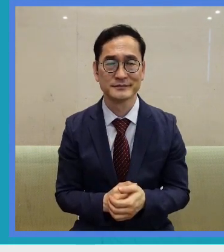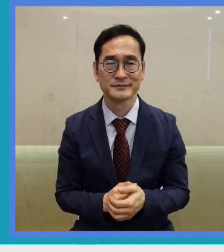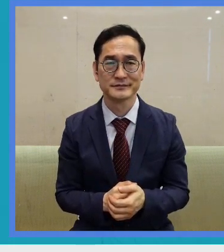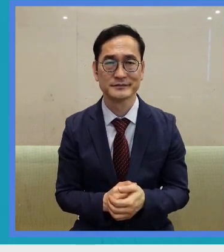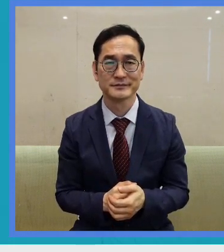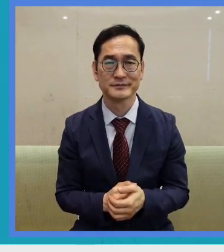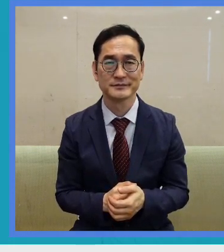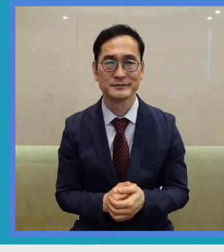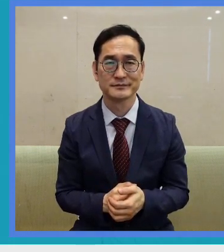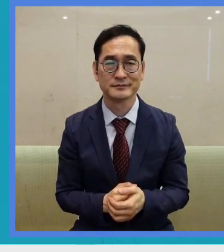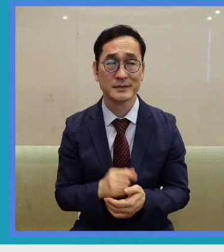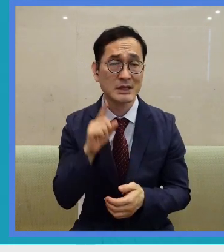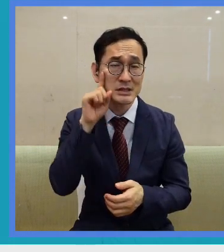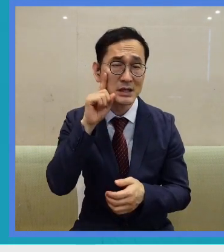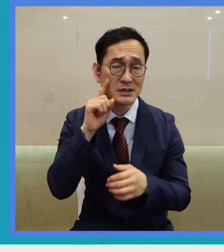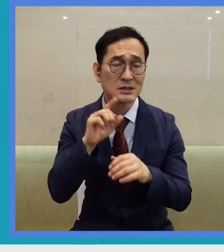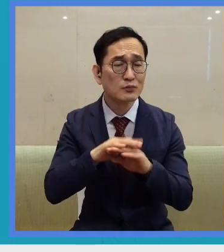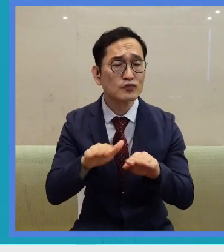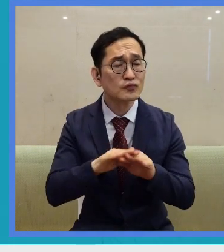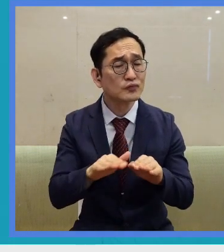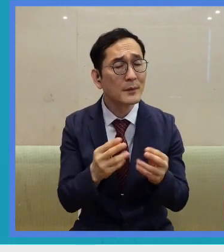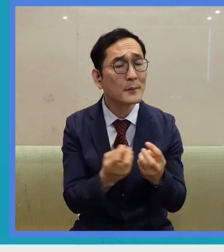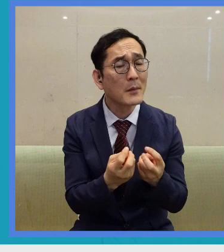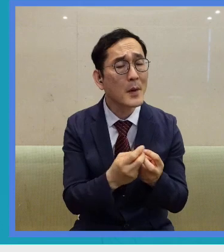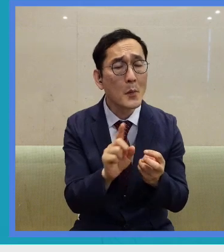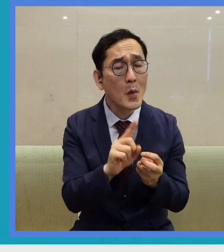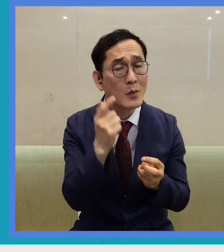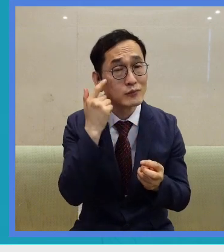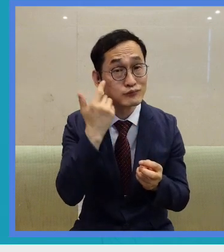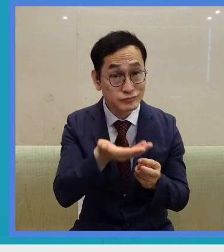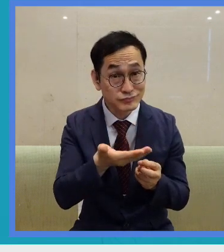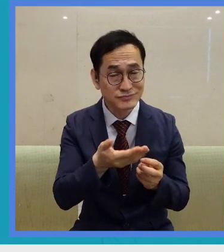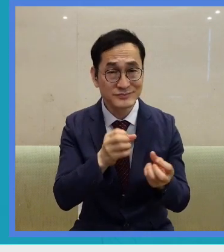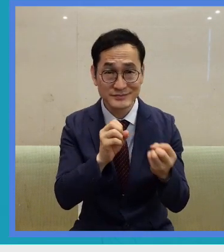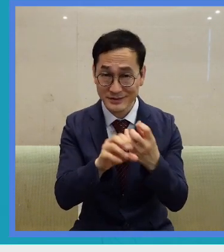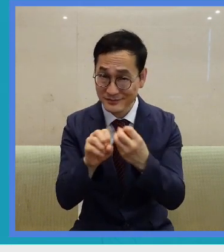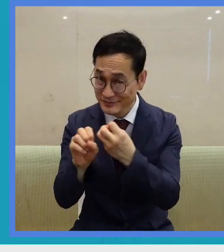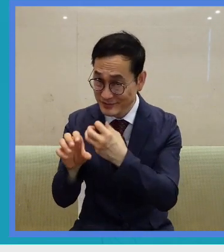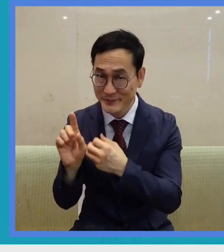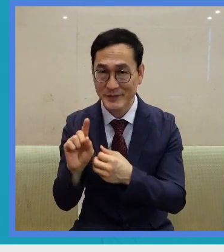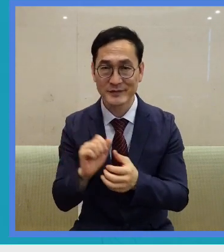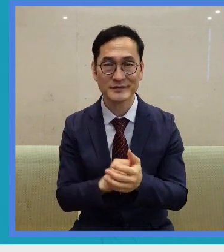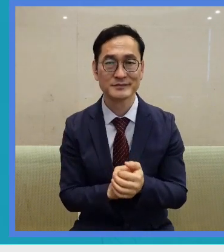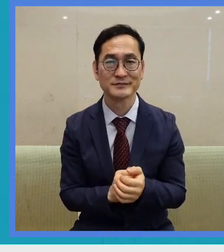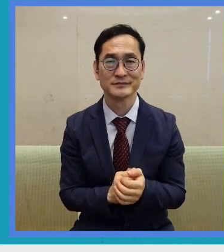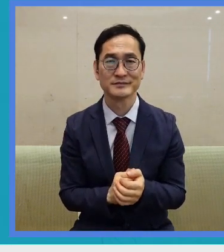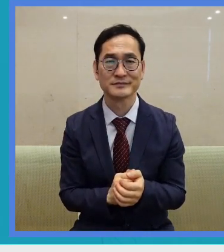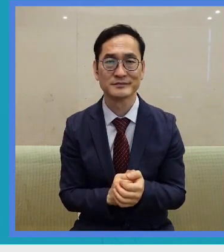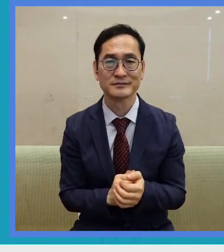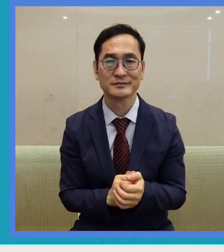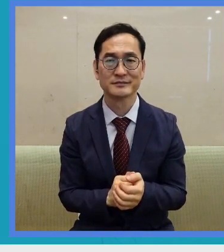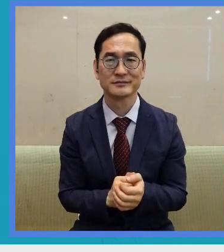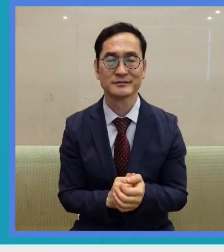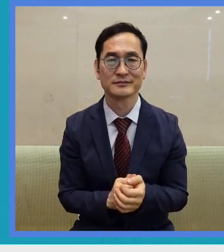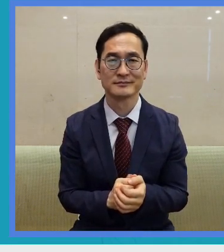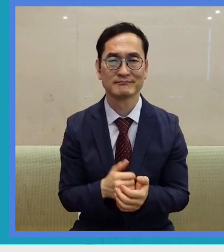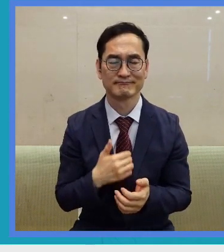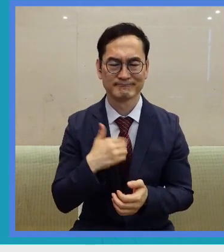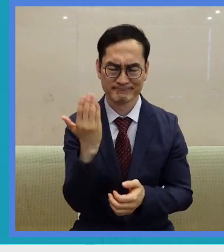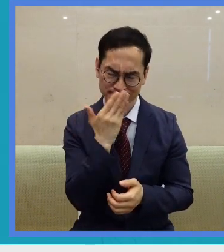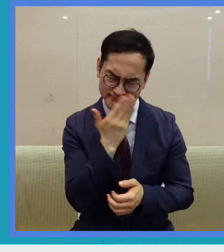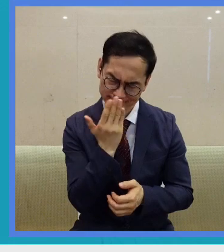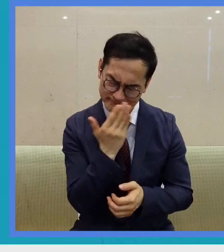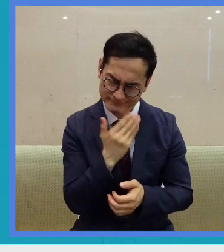그럼 어떻게 스트레스를 대처합니까? 라고 물었을 때 굉장히 이제 재미있는 파인딩은 위생 수칙을 그래서 나는